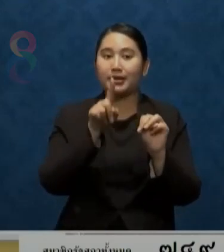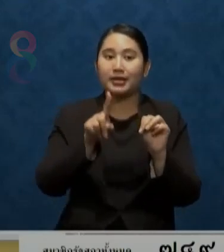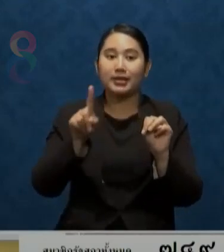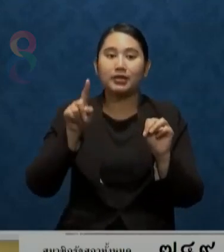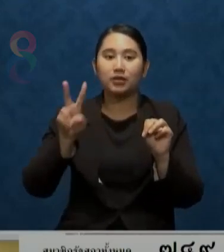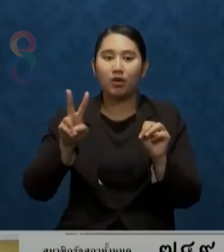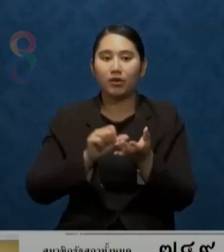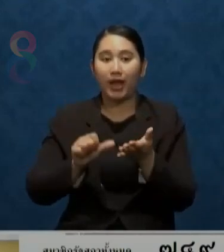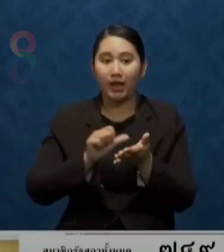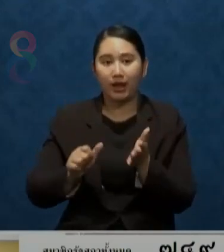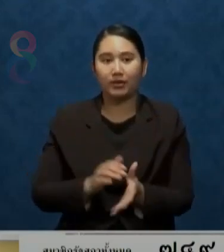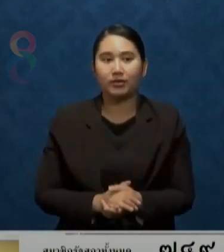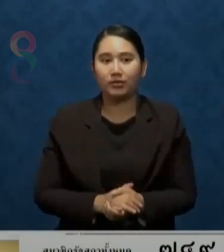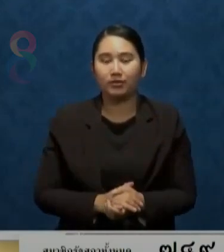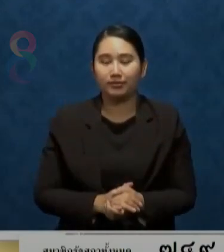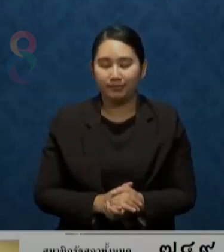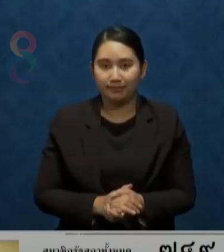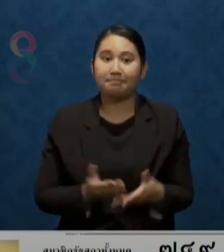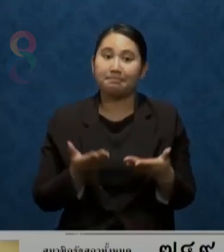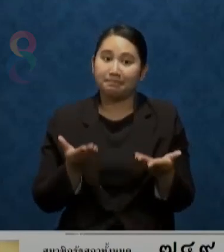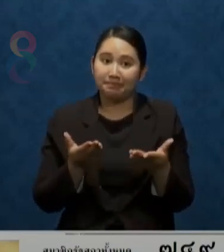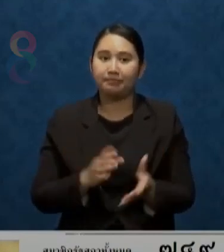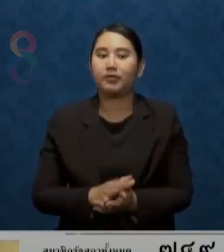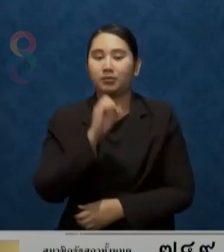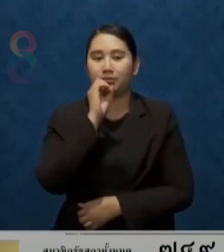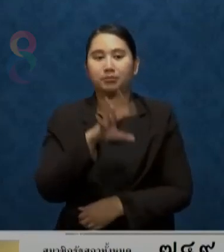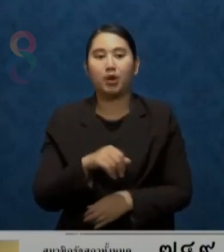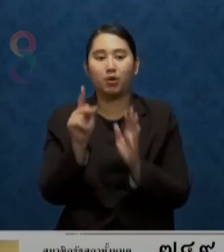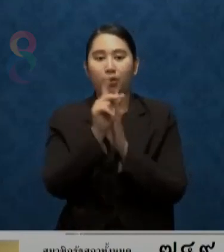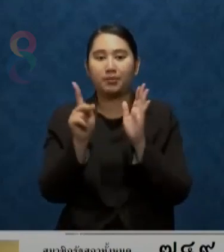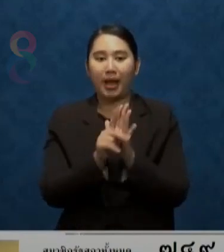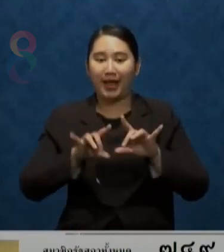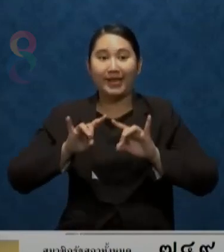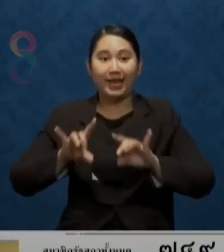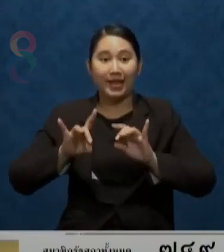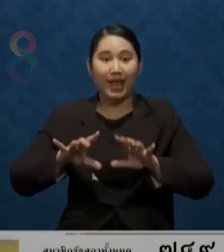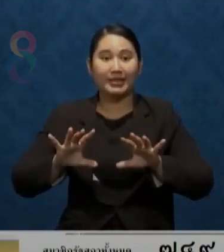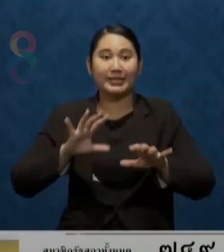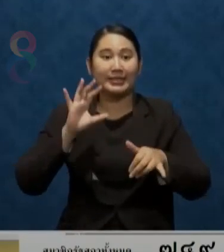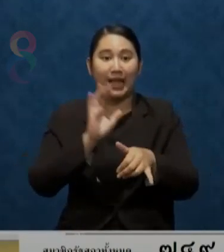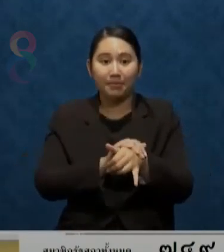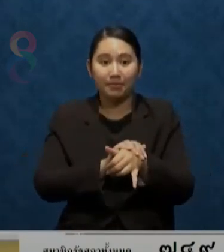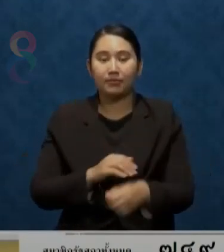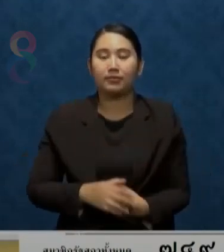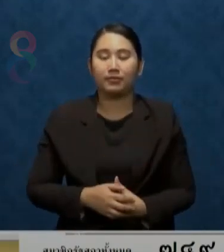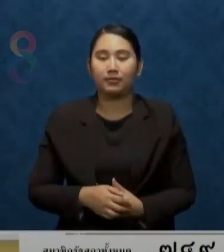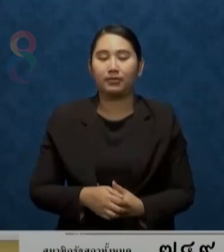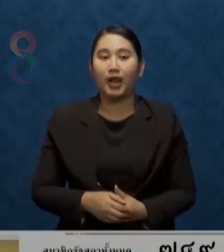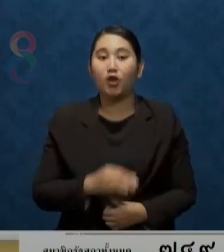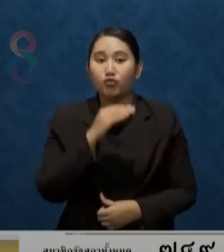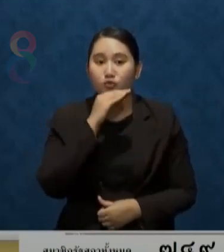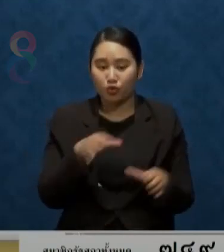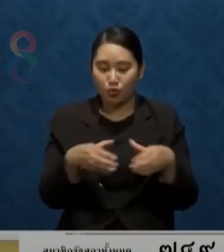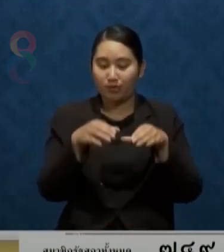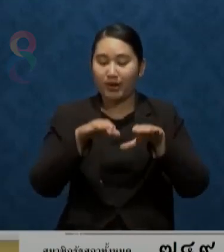112เพราะว่าแล้วก็บอกว่าเนี่ยเป็นกระบวนการทางกฎหมายที่ไปกลั่นแกล้งคนให้ถูกดำเนินคดีถ้าเด็กเหล่